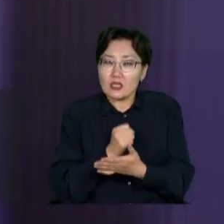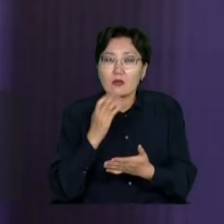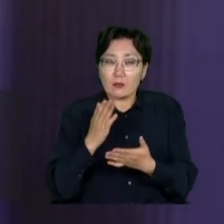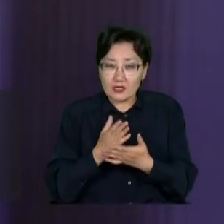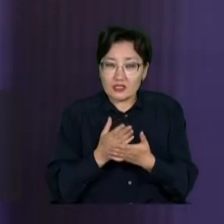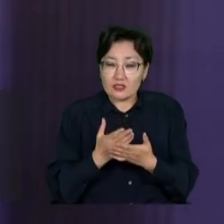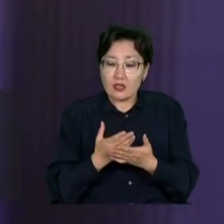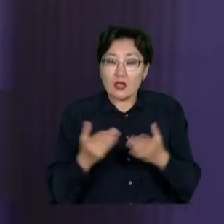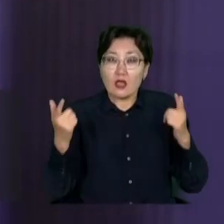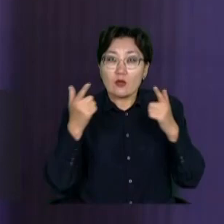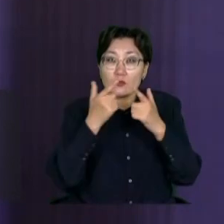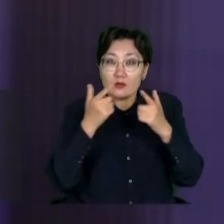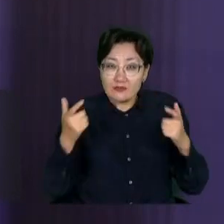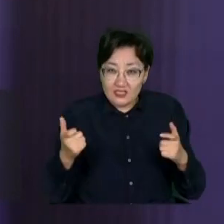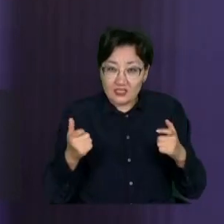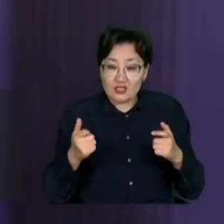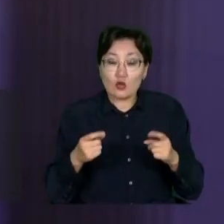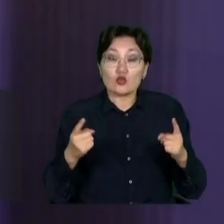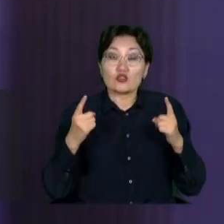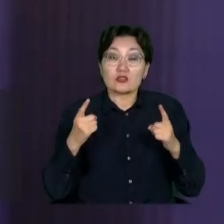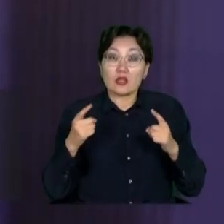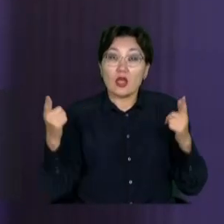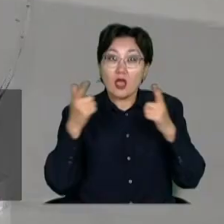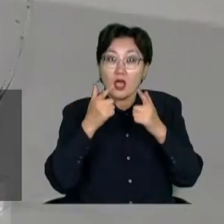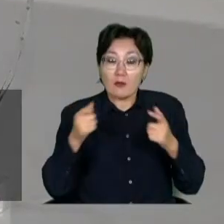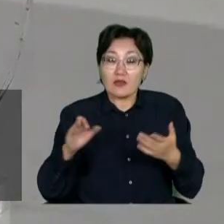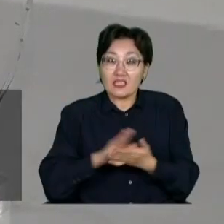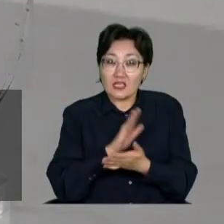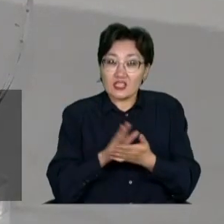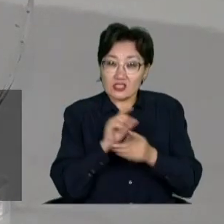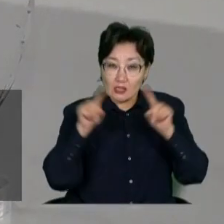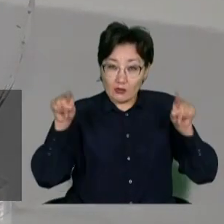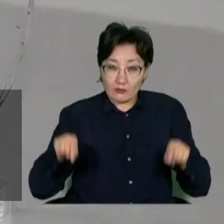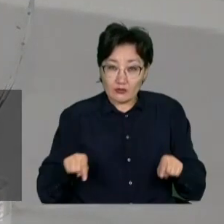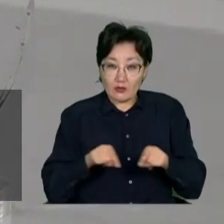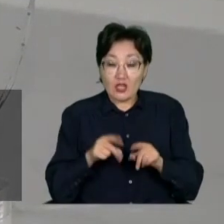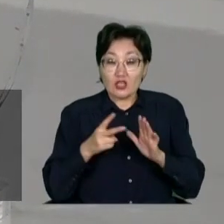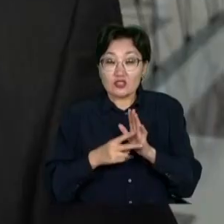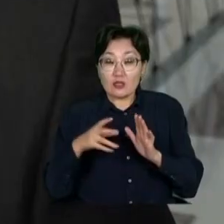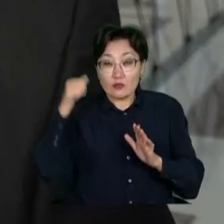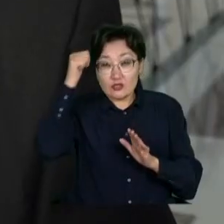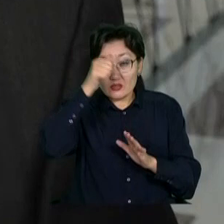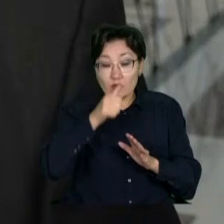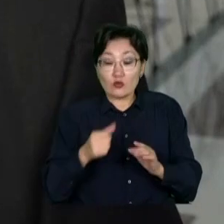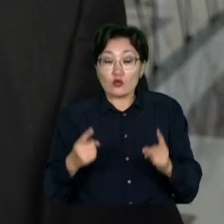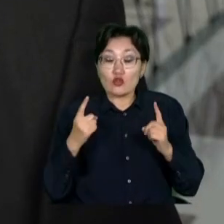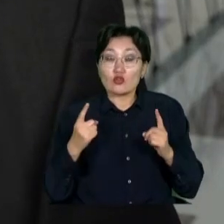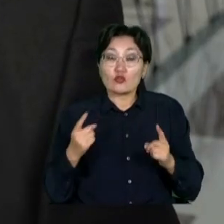екендігін мәлімдейтін үлкен ақпарат құралы. Мына енді 75 жылдығы деген үлкен